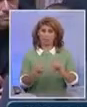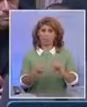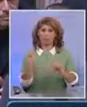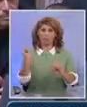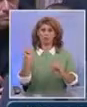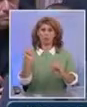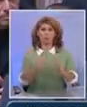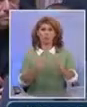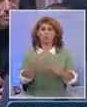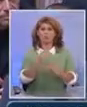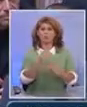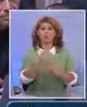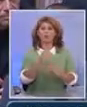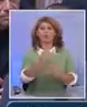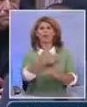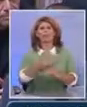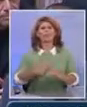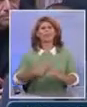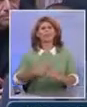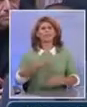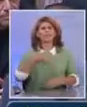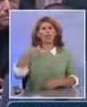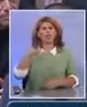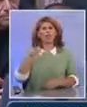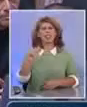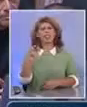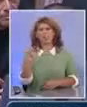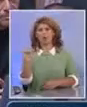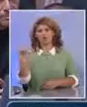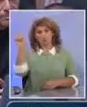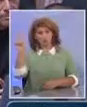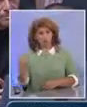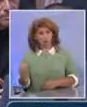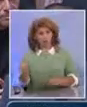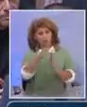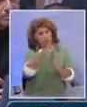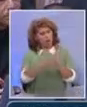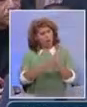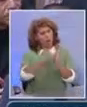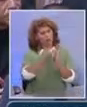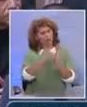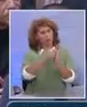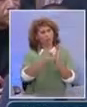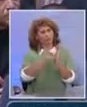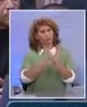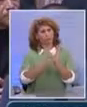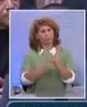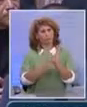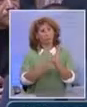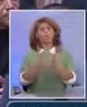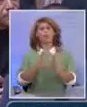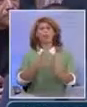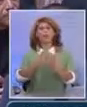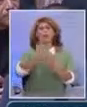είναι ο καθηγητής κύριος Λιάκος, ο οποίος αρθρογραφούσε επί σειρά ετών στις μέσα σελίδες του